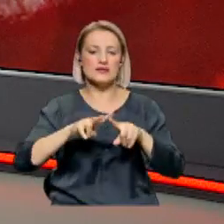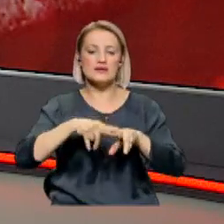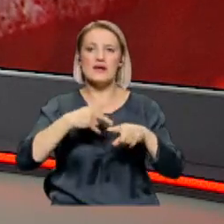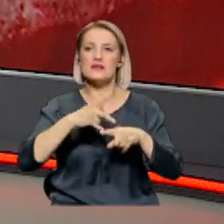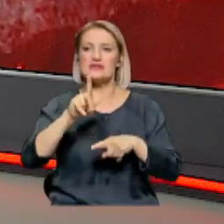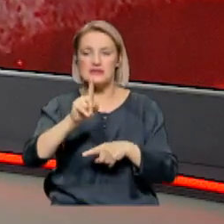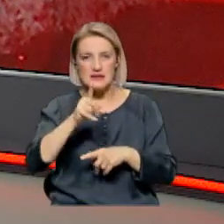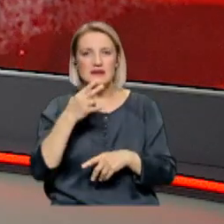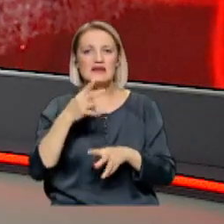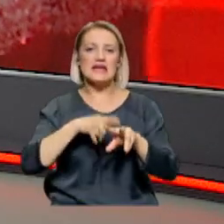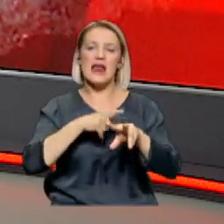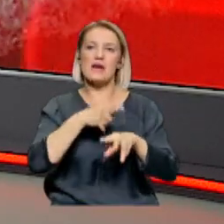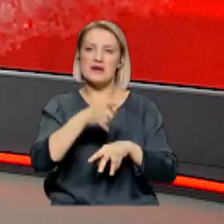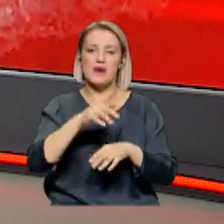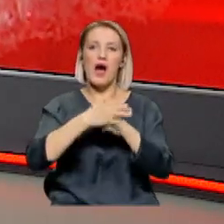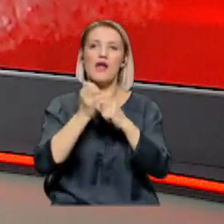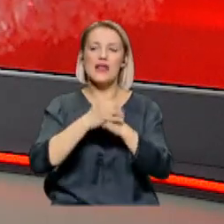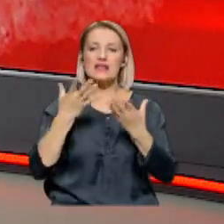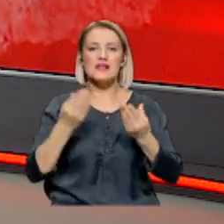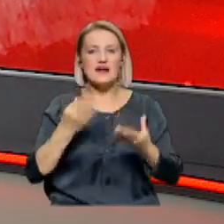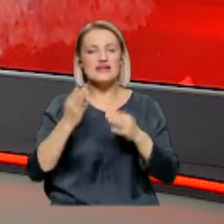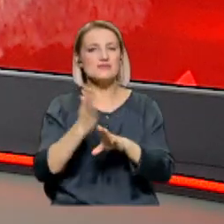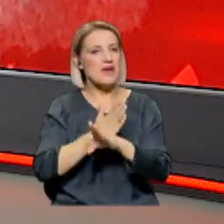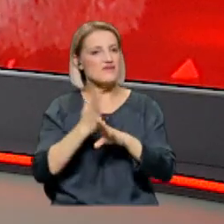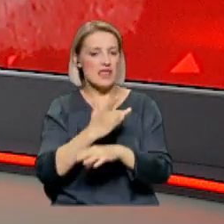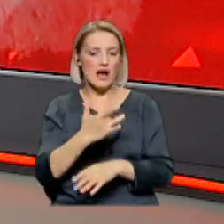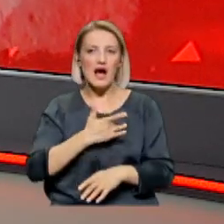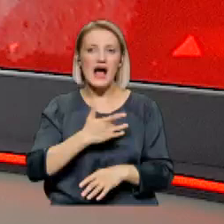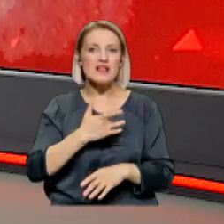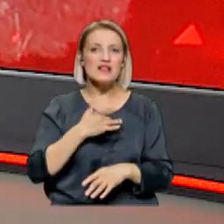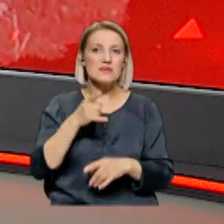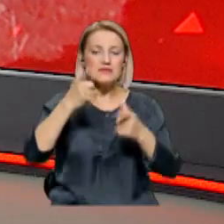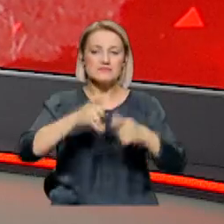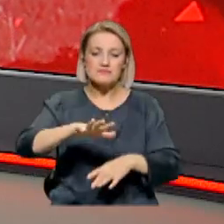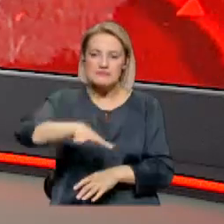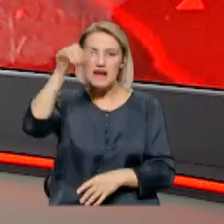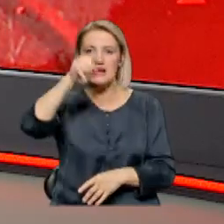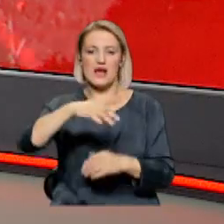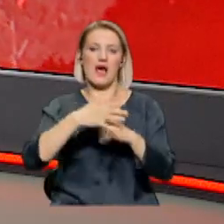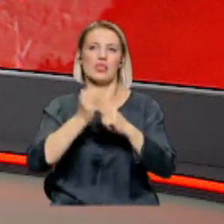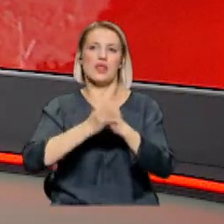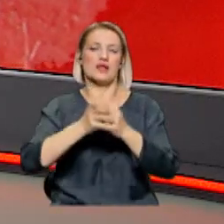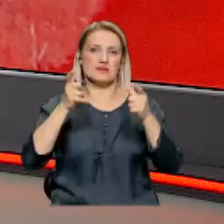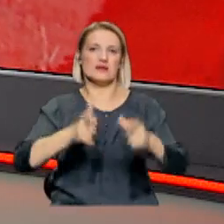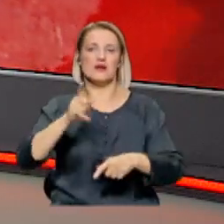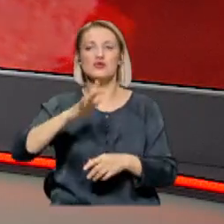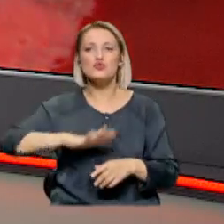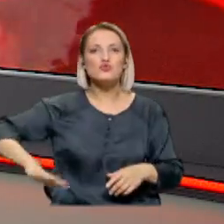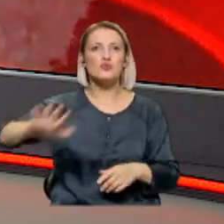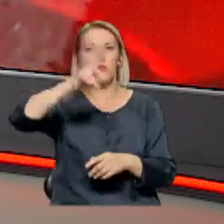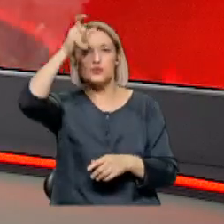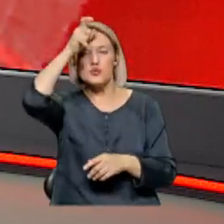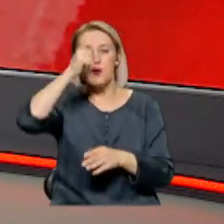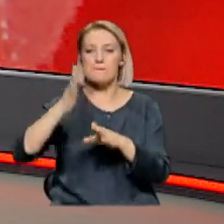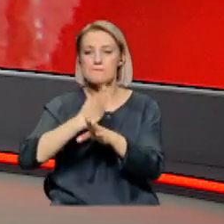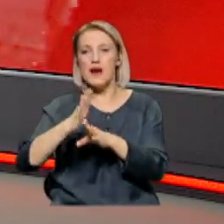kameraman Çağlar Güner, Antalya'da taze sebze meyvenin kalbinin attığı yerde Antalya halindeydi. Tüm Türkiye'ye